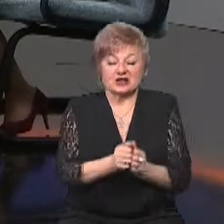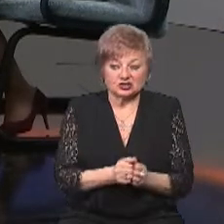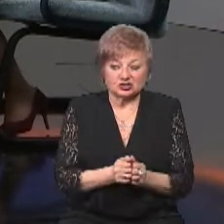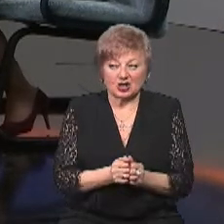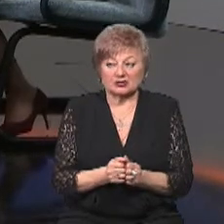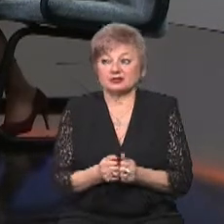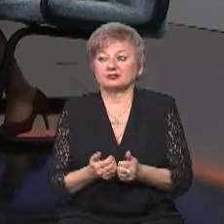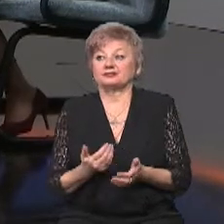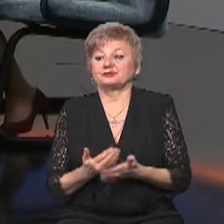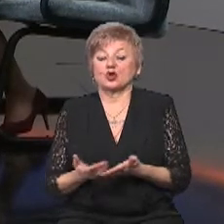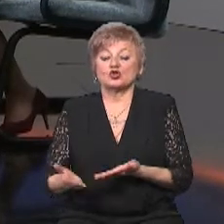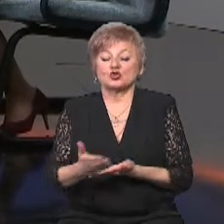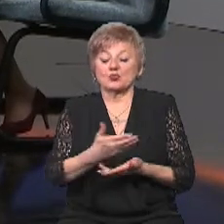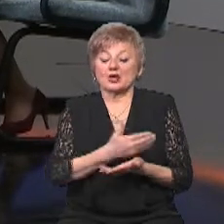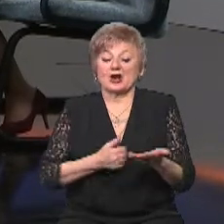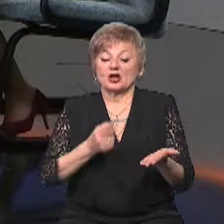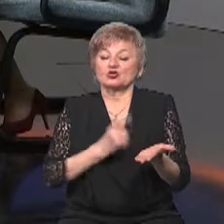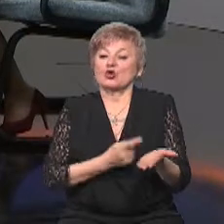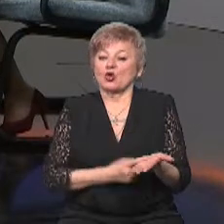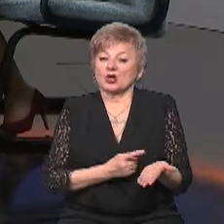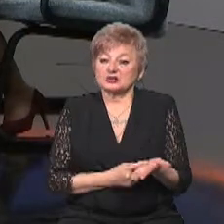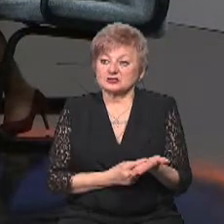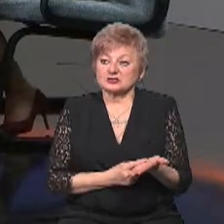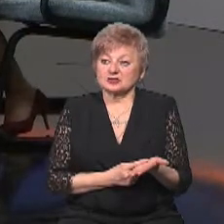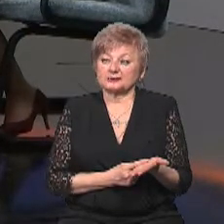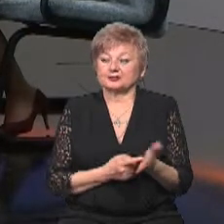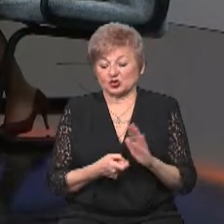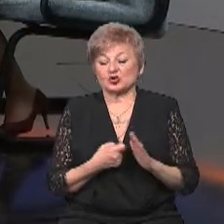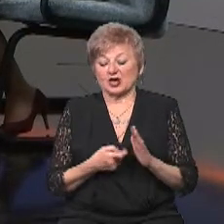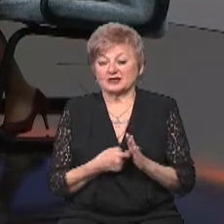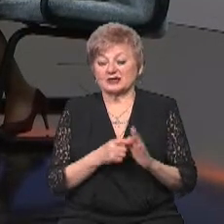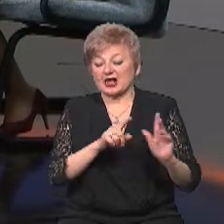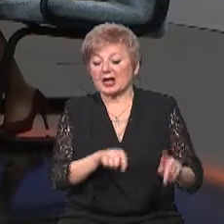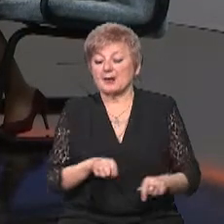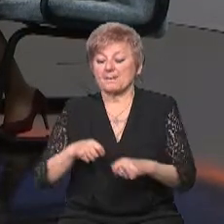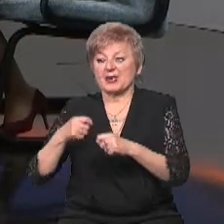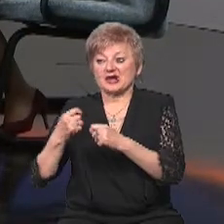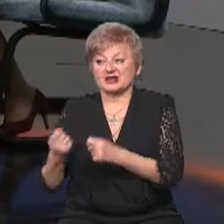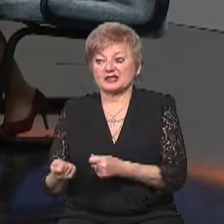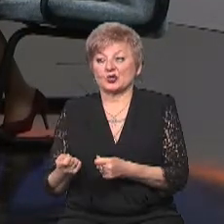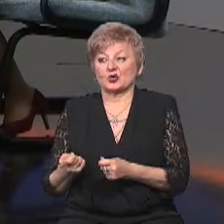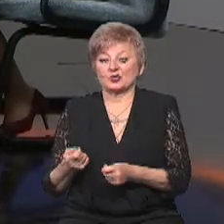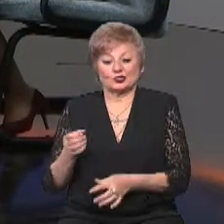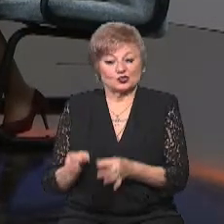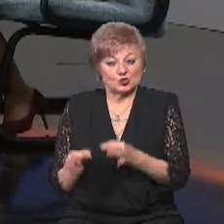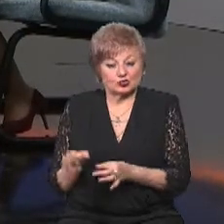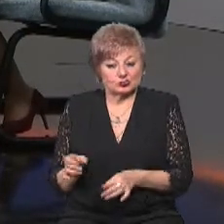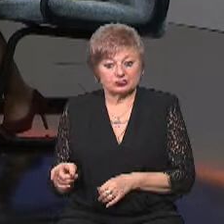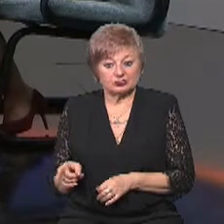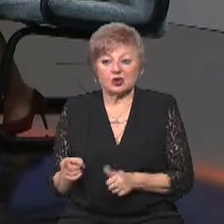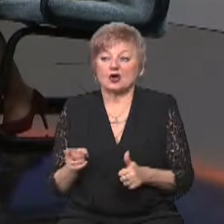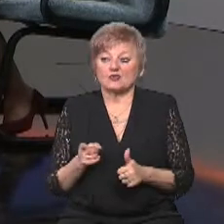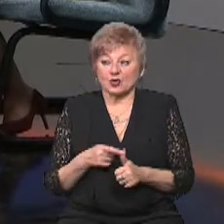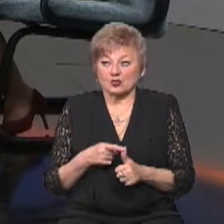затримують, збирають докази відповідні, ну це вже слідчі збирають, і передають це до суду. Ну,